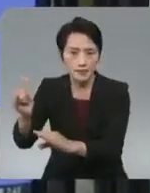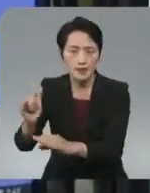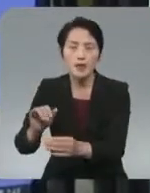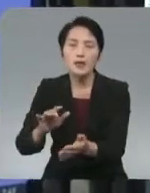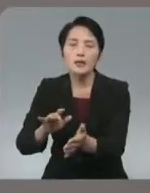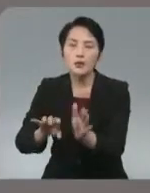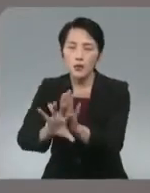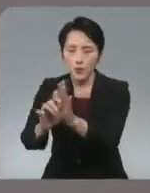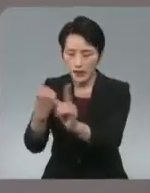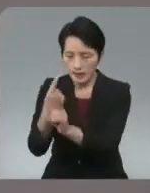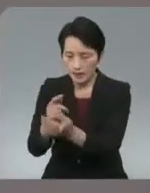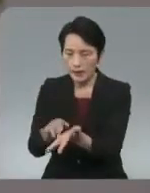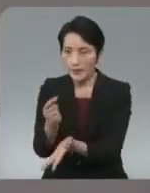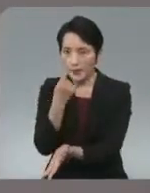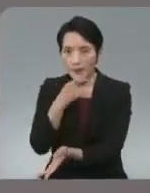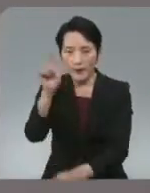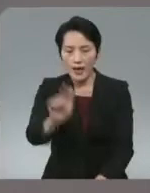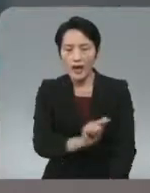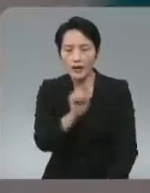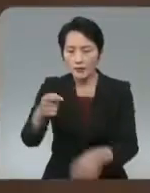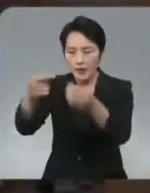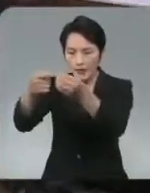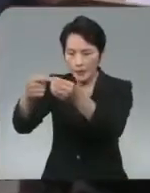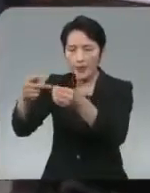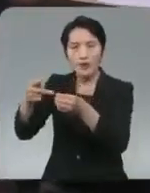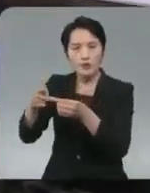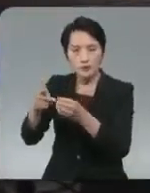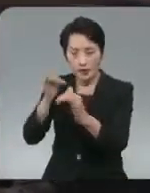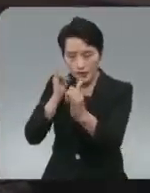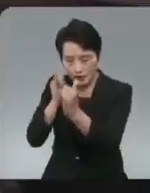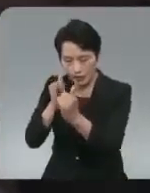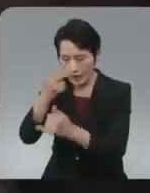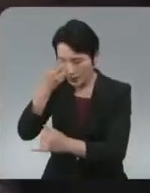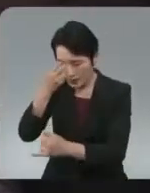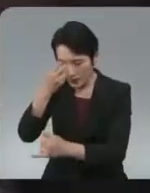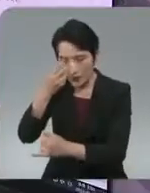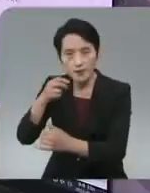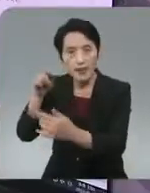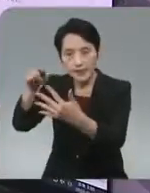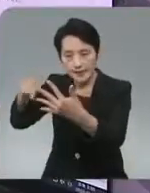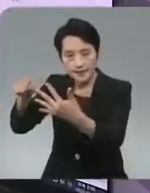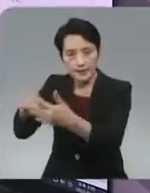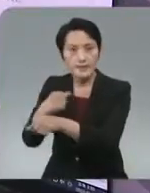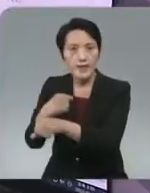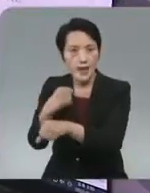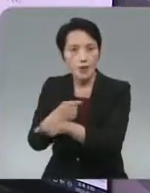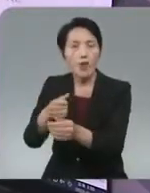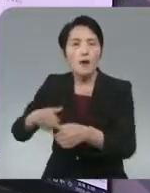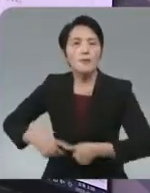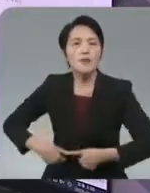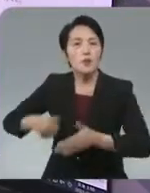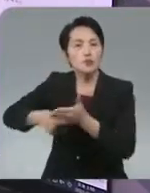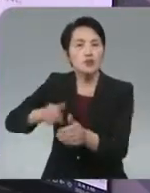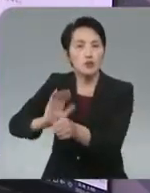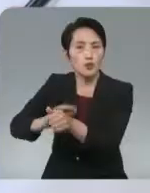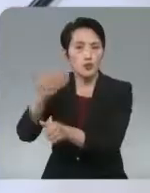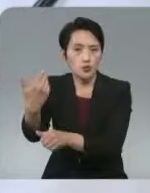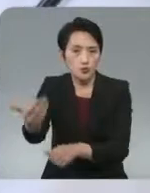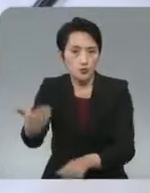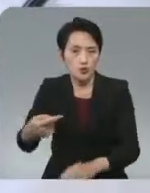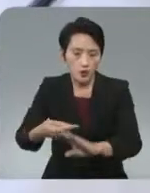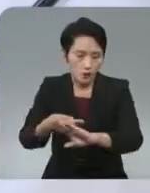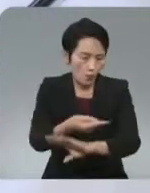行われる方向ですいう姉副総理兼教育部長官は7日新年度